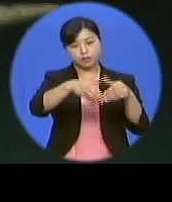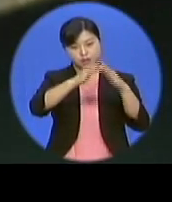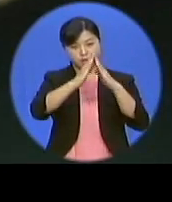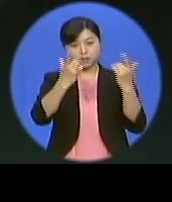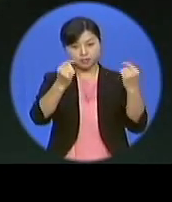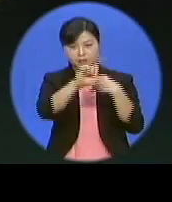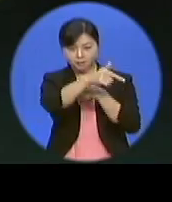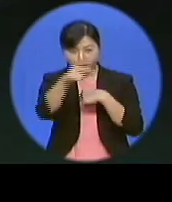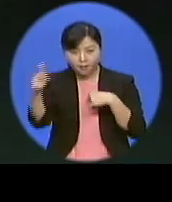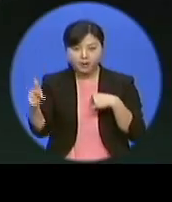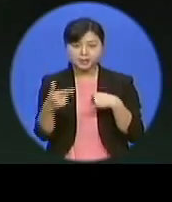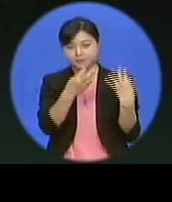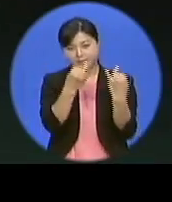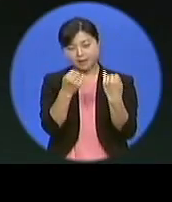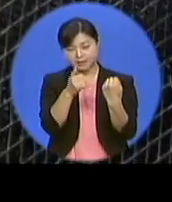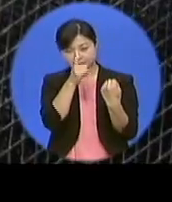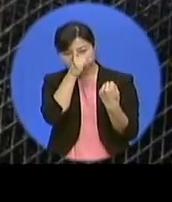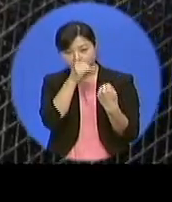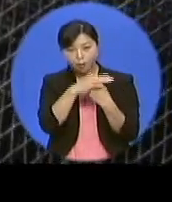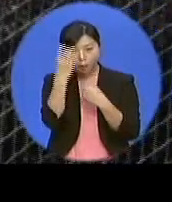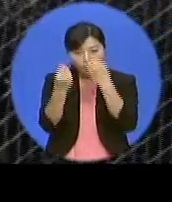사로잡았습니다.